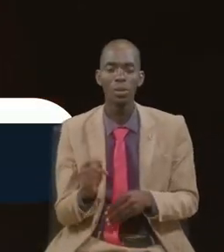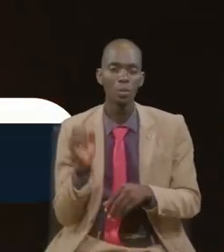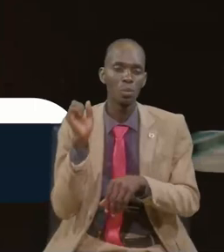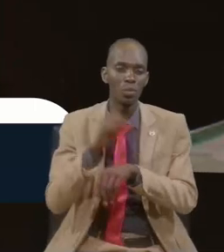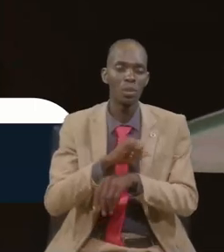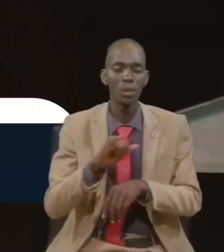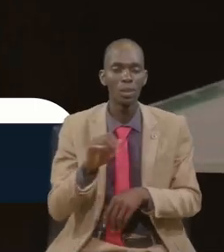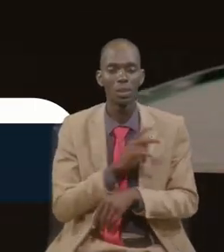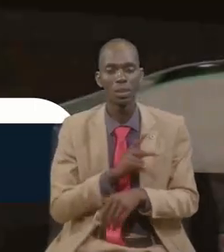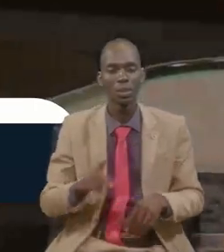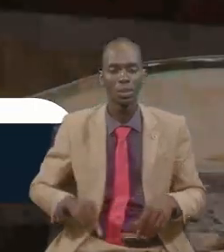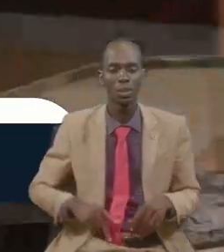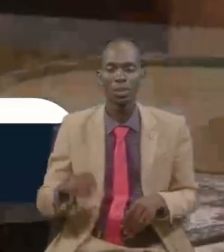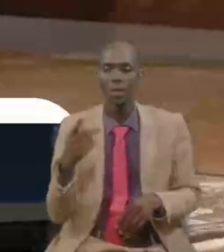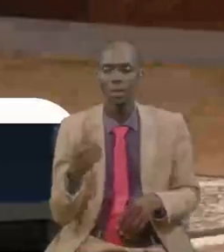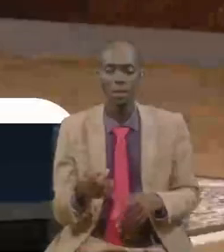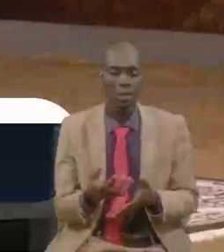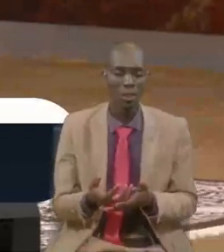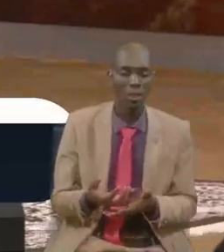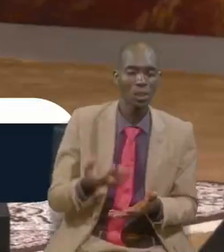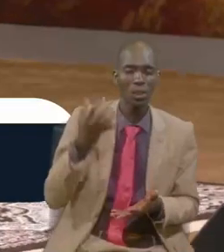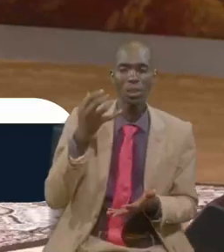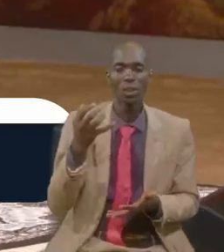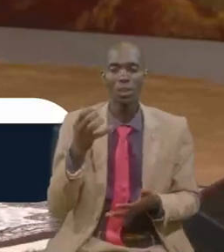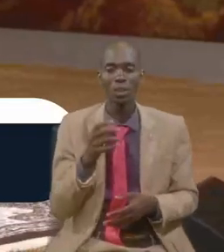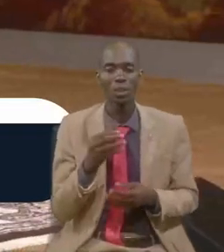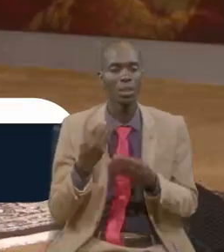royaume dominant.